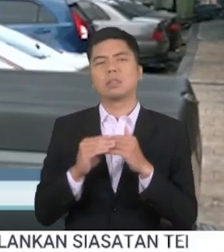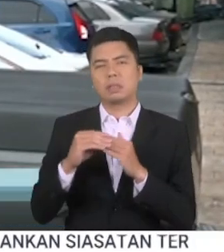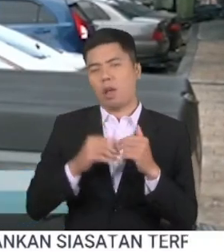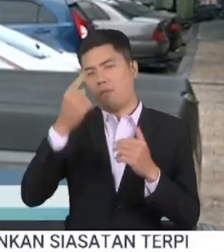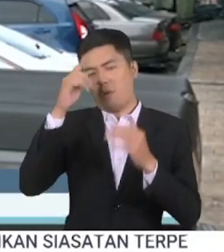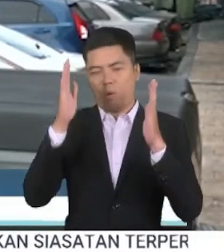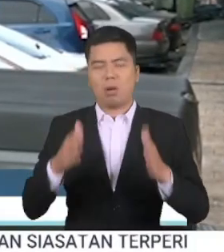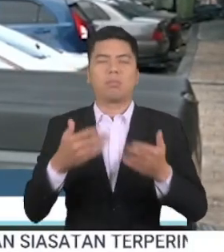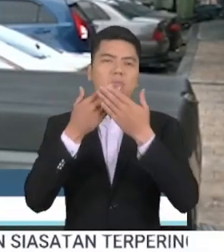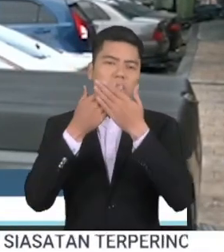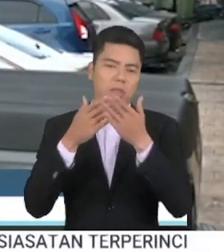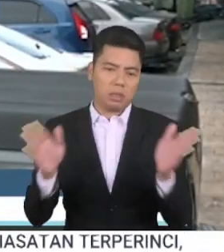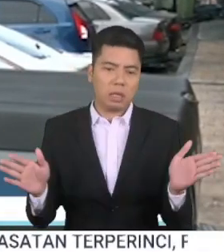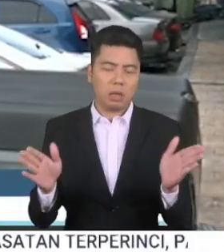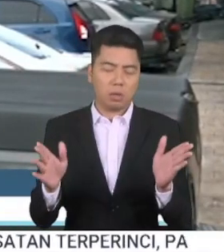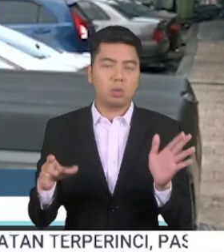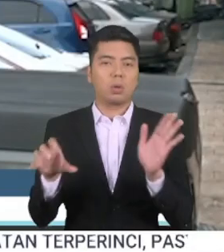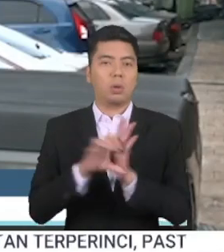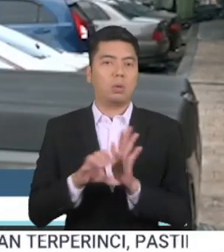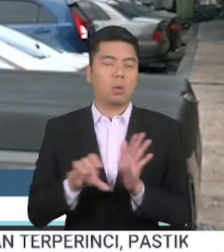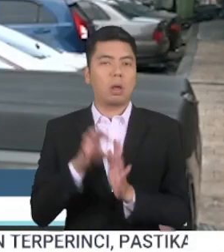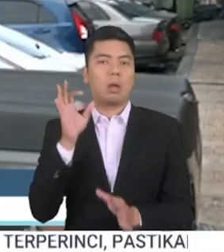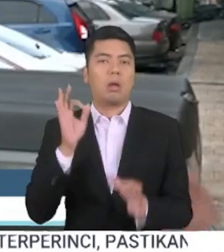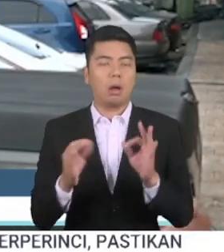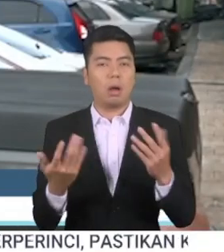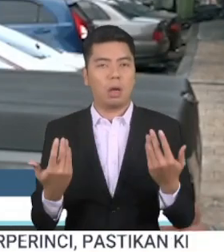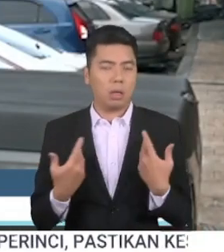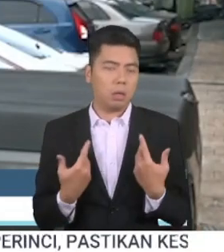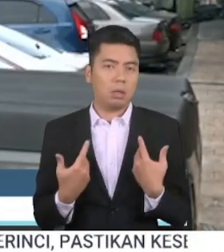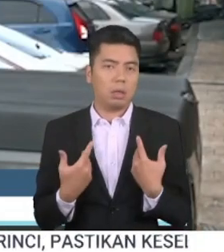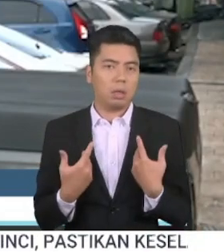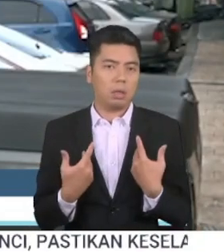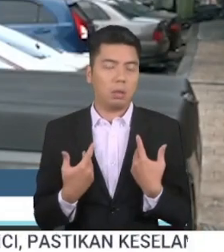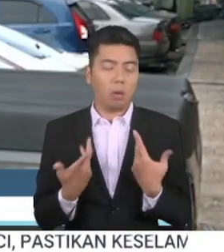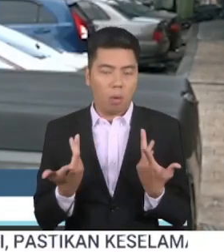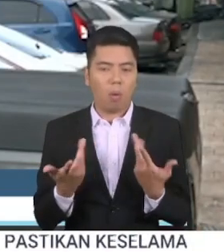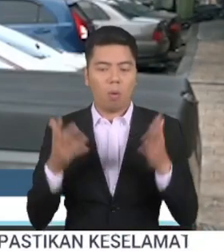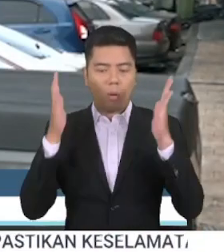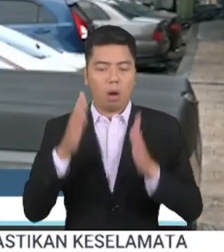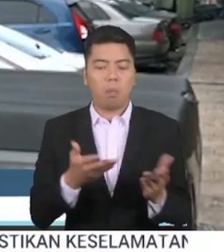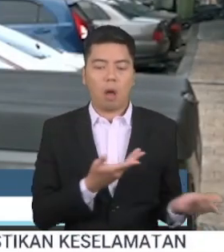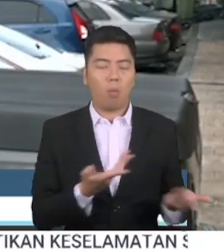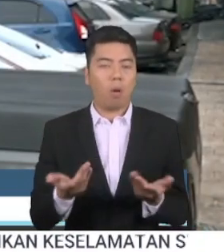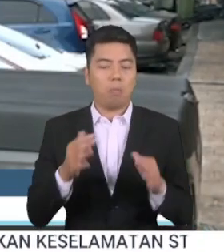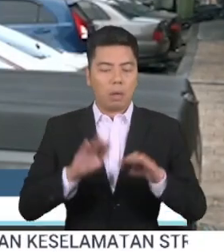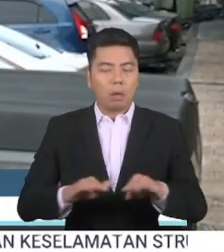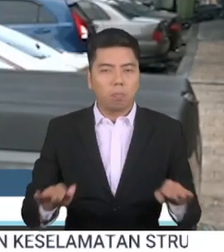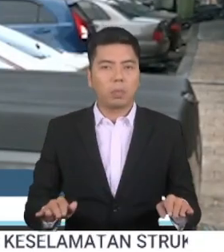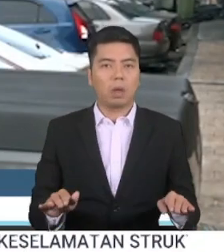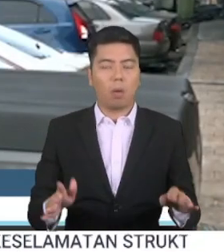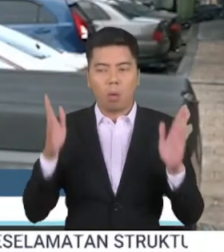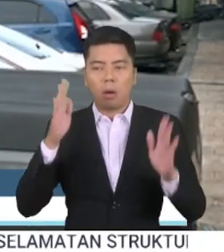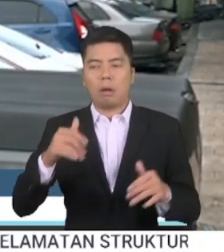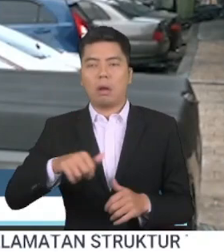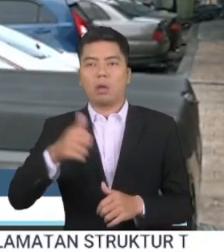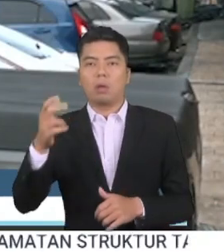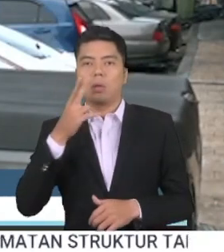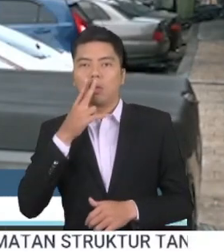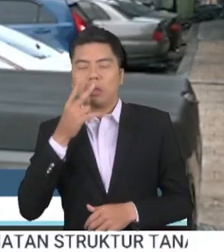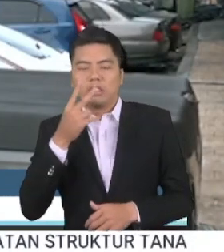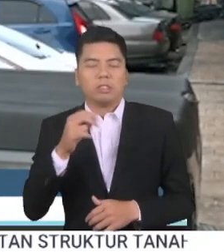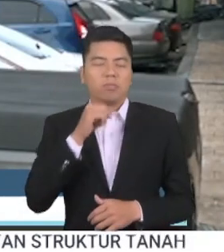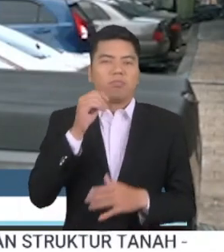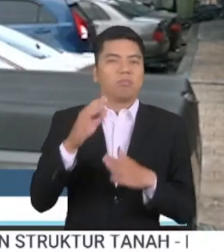orang awam kan. Contoh kalau ada apa, orang awam bawa budak kecil, tengok orang merokok, jadi tak selesa